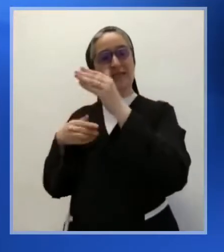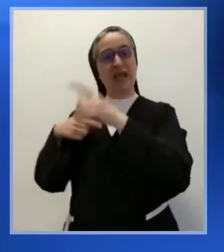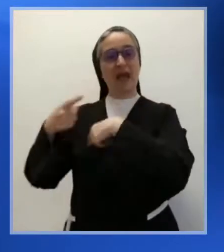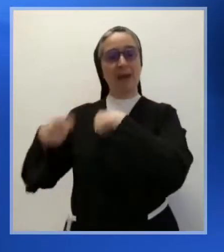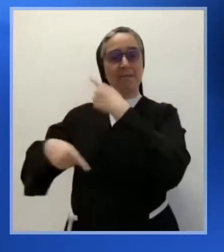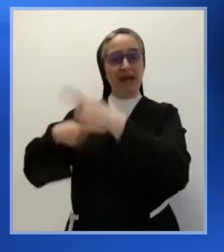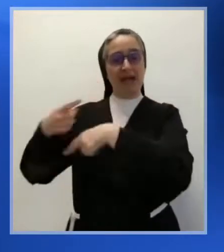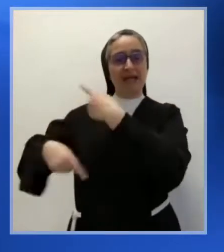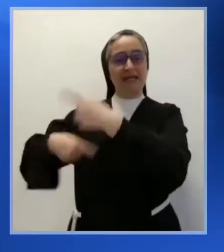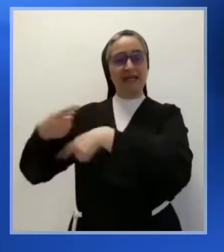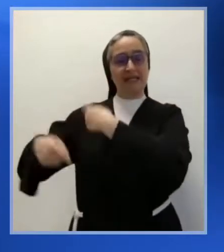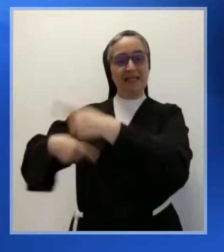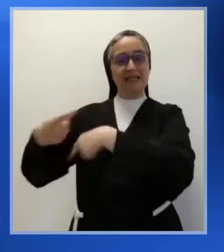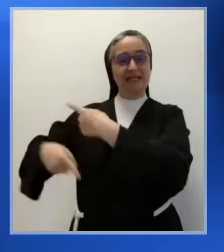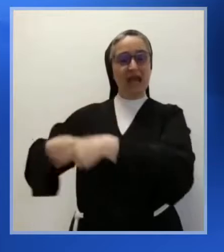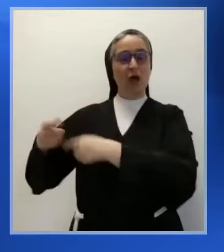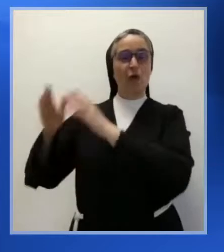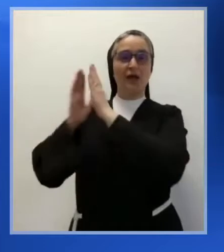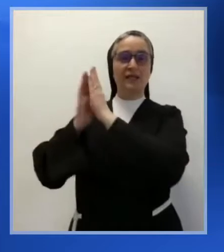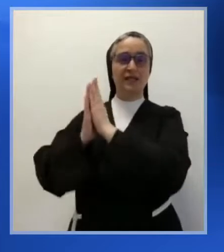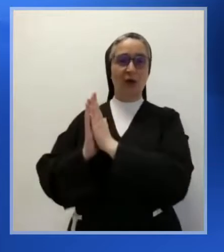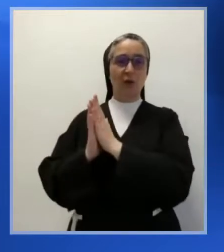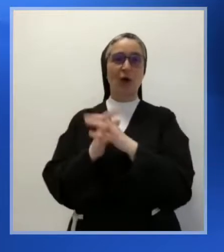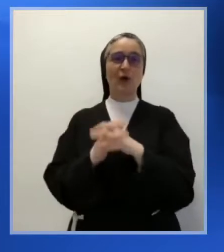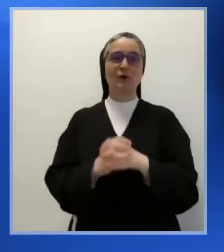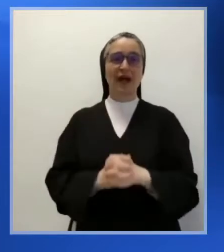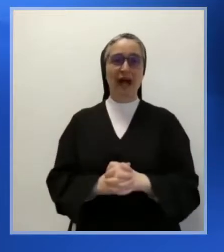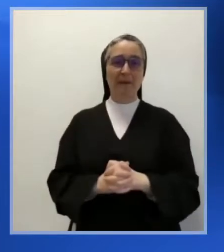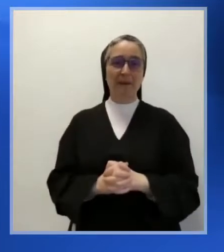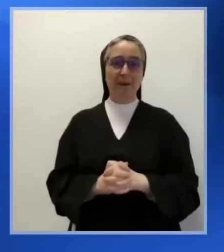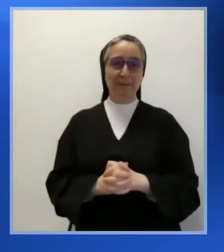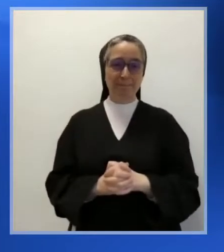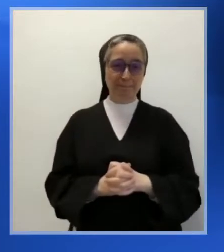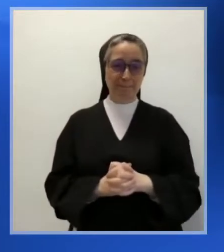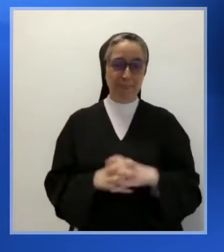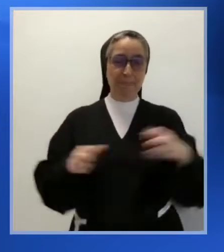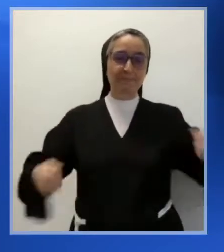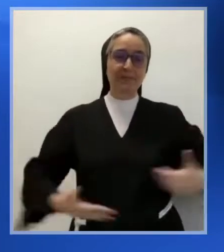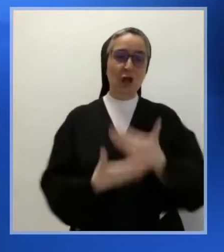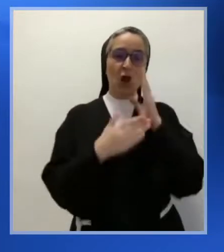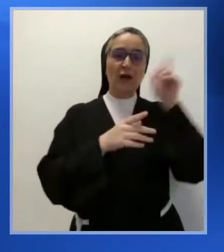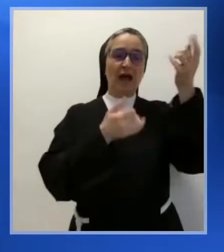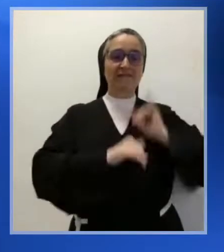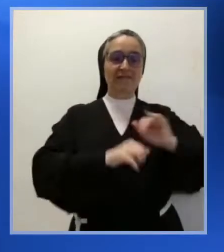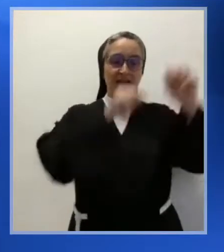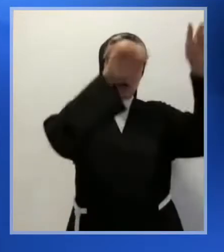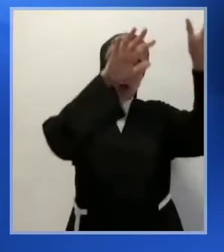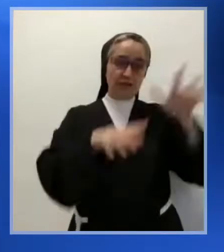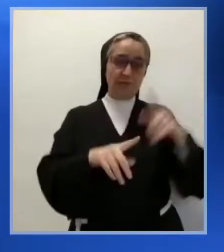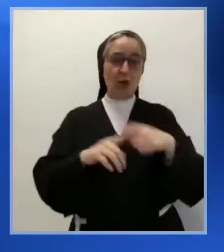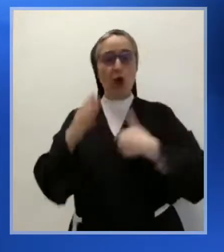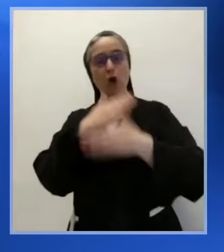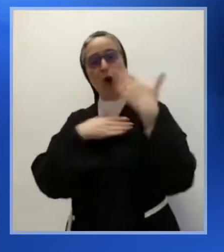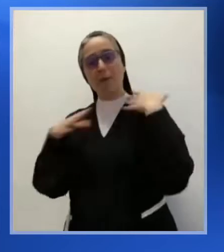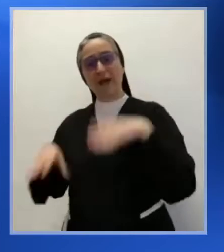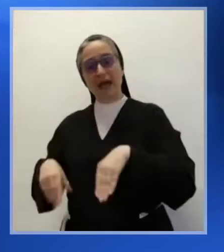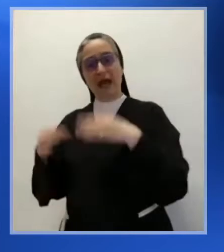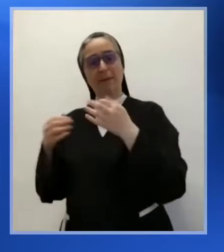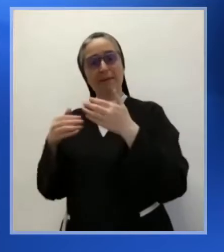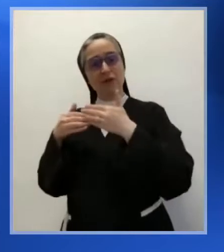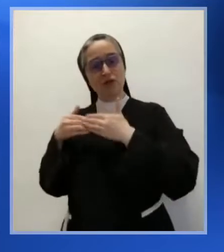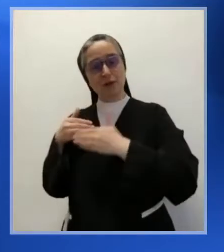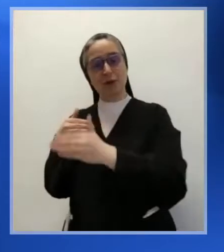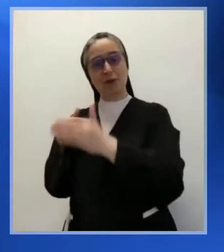et semper, et in saecula saeculorum. Amen. Gloria Patri et Filio et Spiritui Sancto. Sicut erat